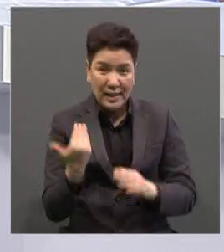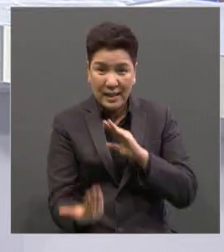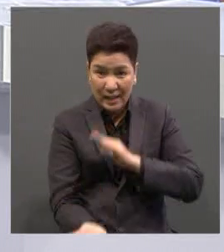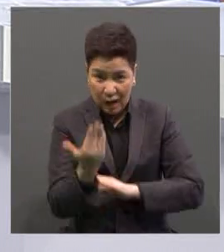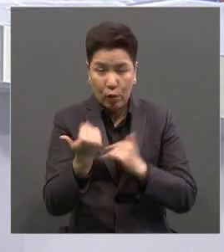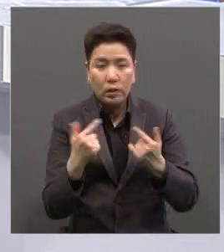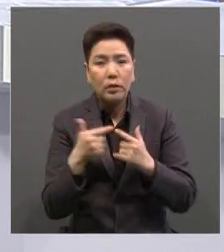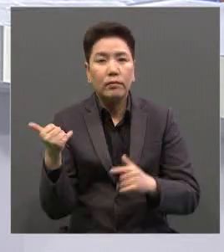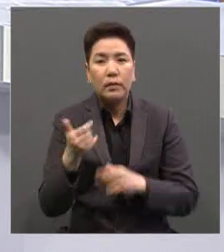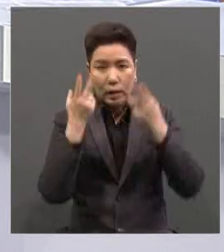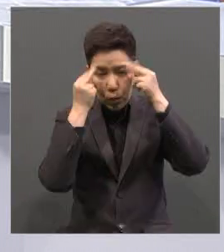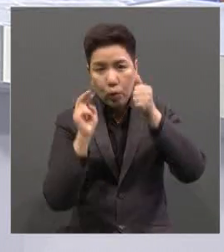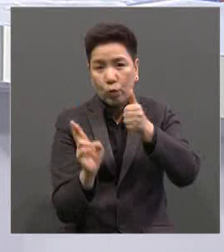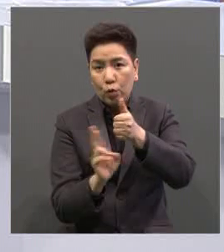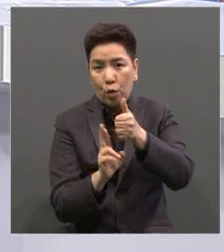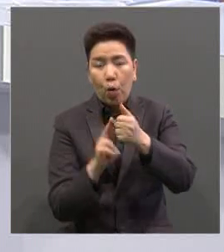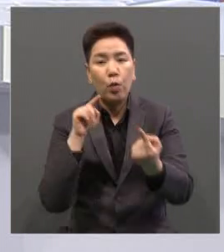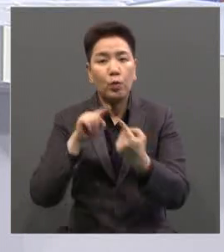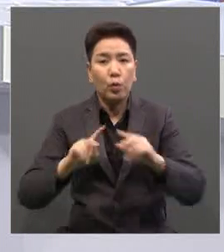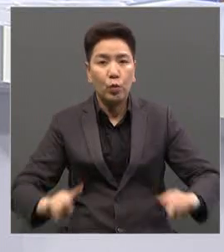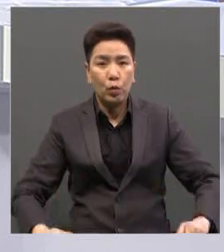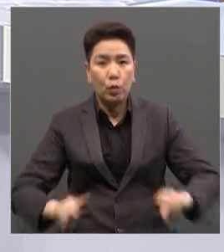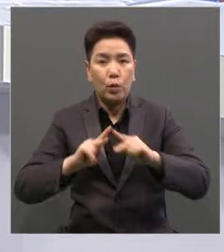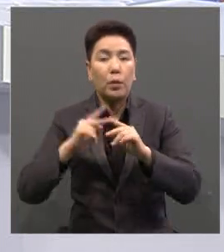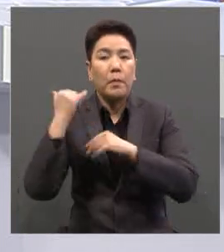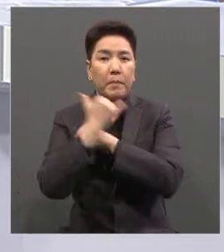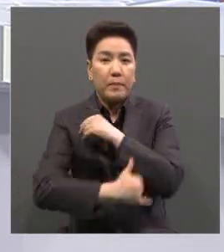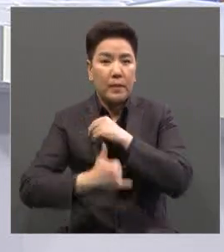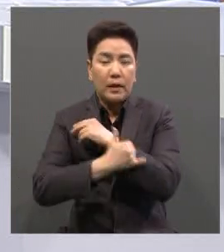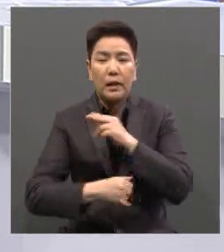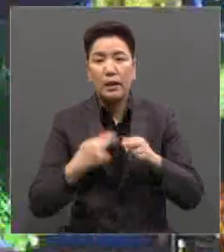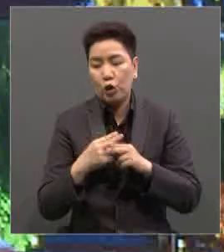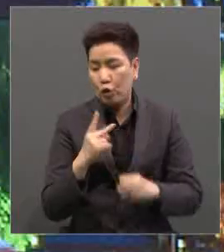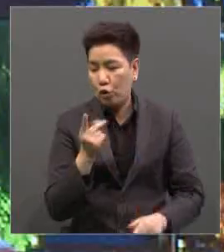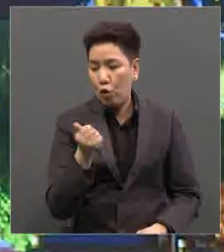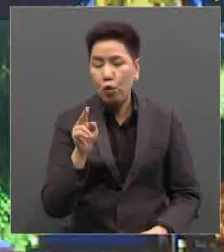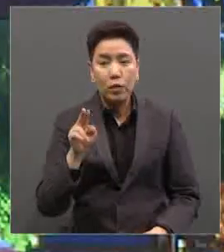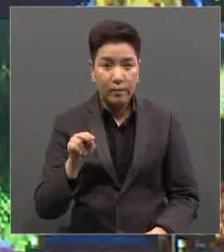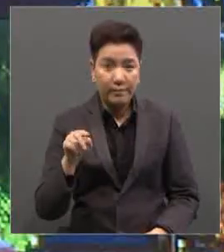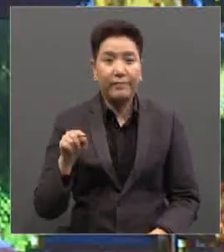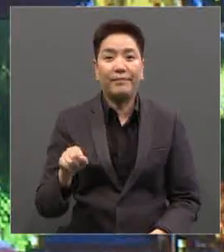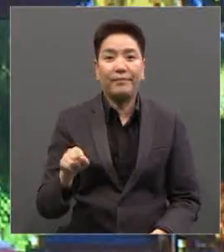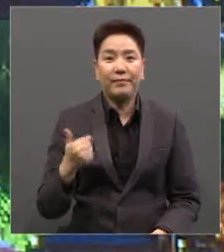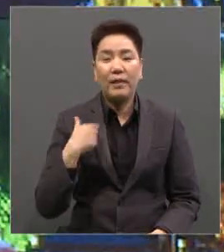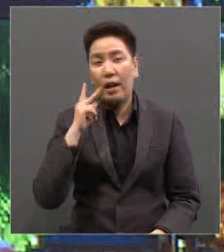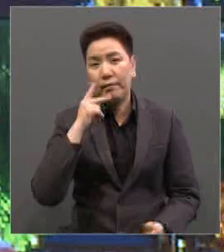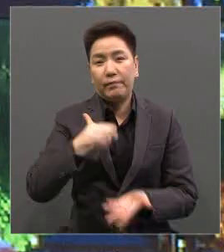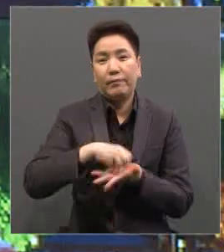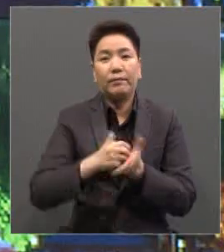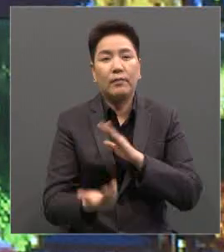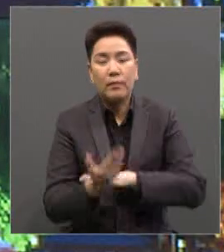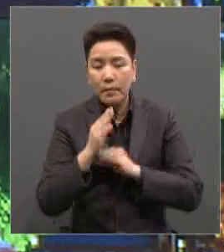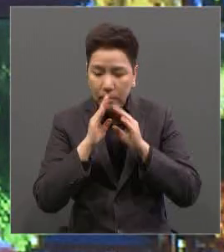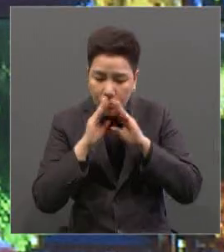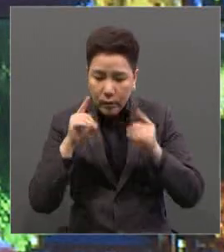เพิ่งมาเมื่อเช้านี้ก็คือท่านรองนายกรัฐมนตรีและรัฐมนตรีว่าการกระทรวงการต่างประเทศคุณดอนปรมัตถ์วินัยนั่นเองในรายการเมื่อเช้านี้